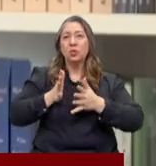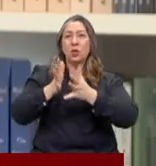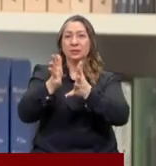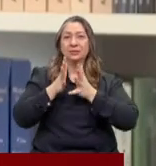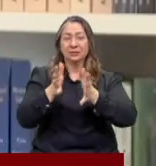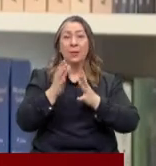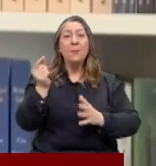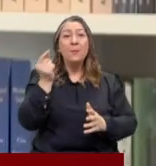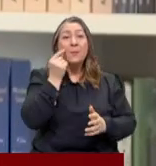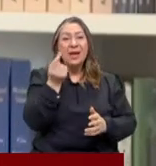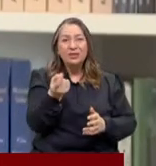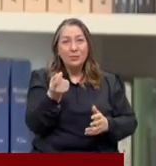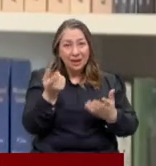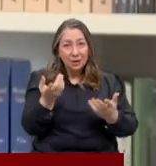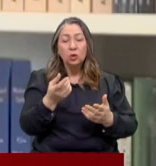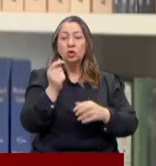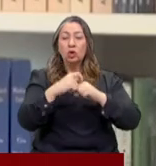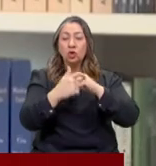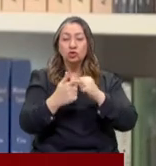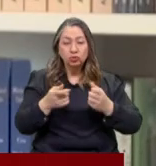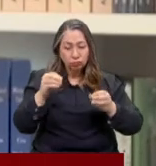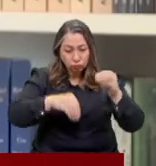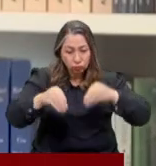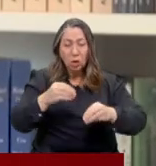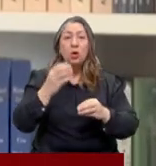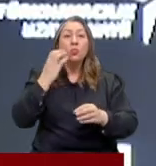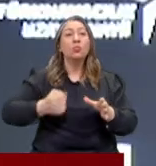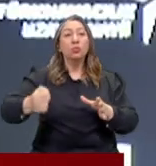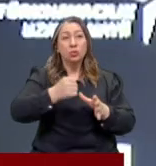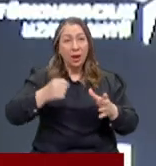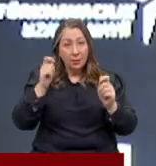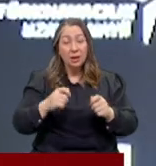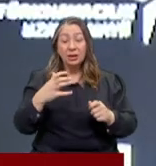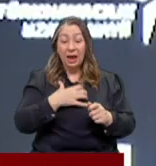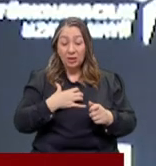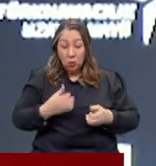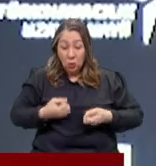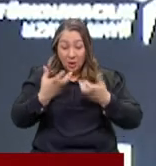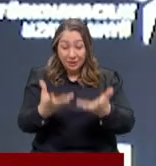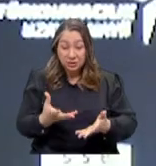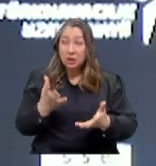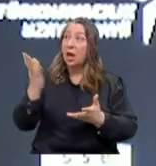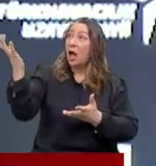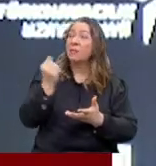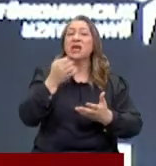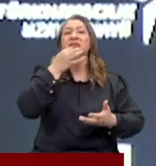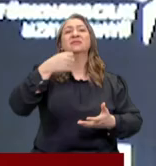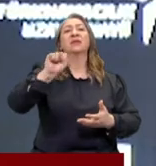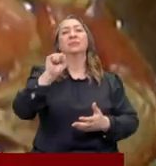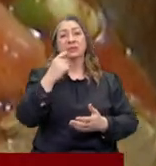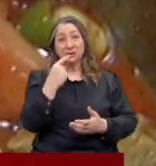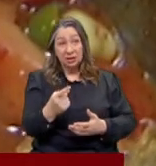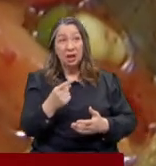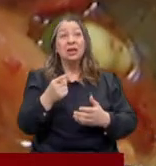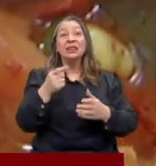birisiydi. Mercimek de üretebilir, nohut da üretebilir, buğday üretebilir. Erdoğan kendi üretebileceğimizi ithal etmeye rıza göstermeyeceğiz